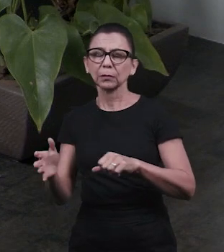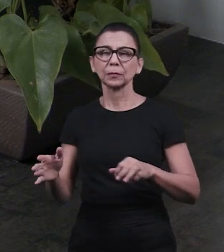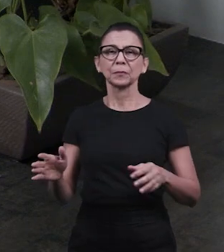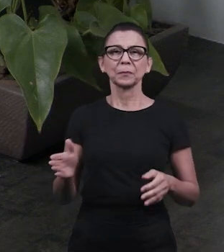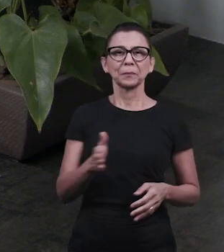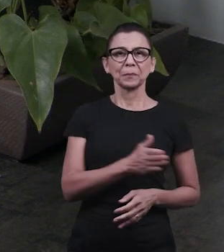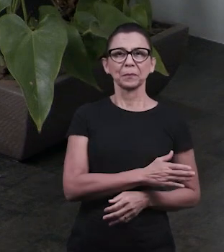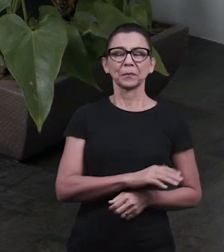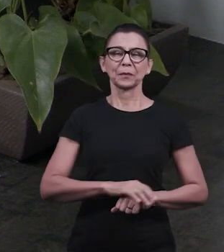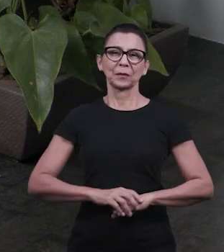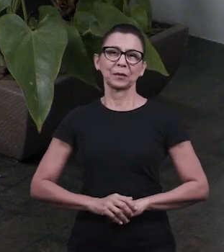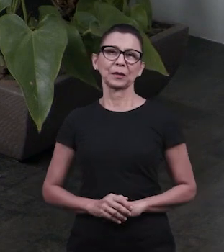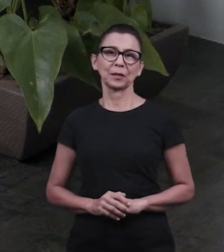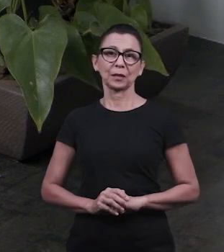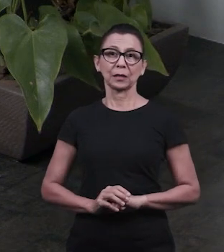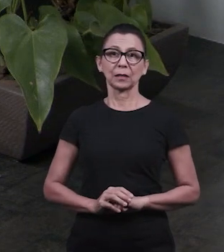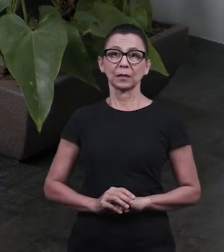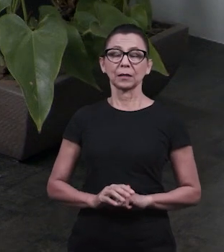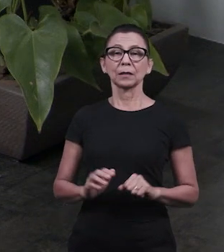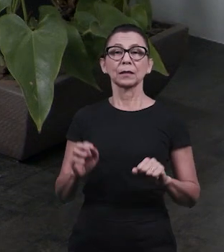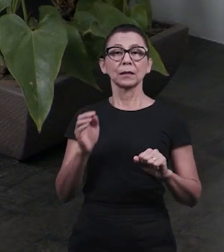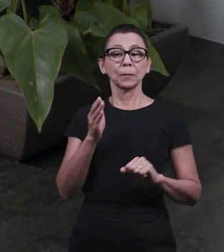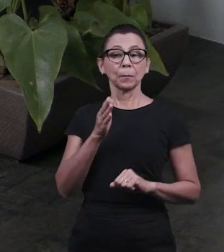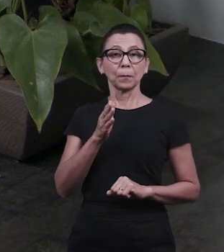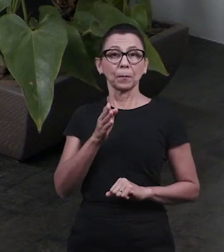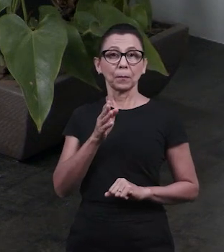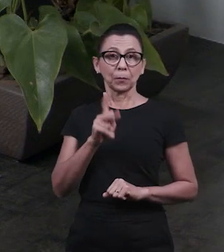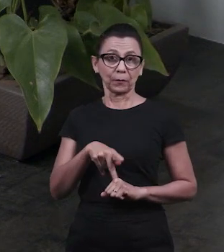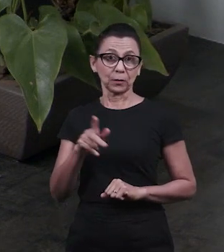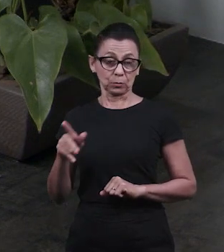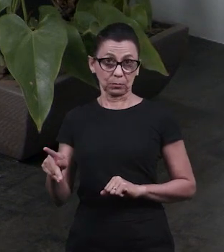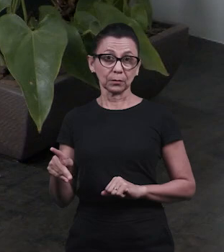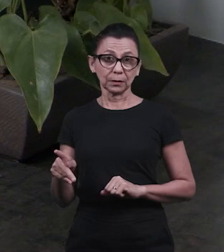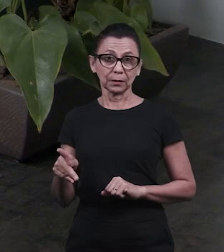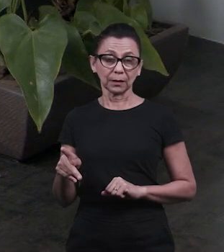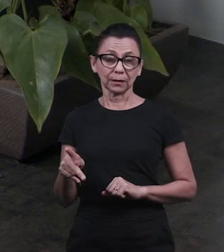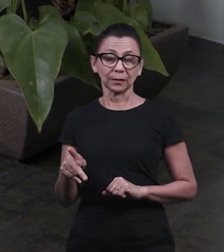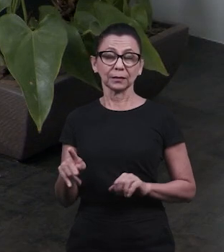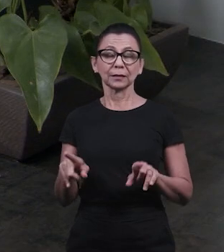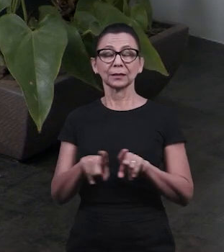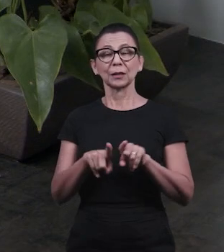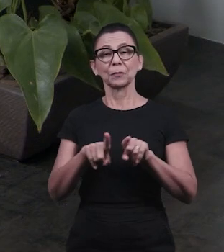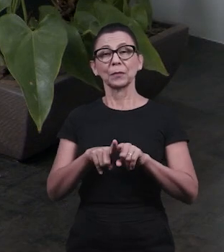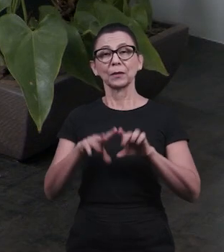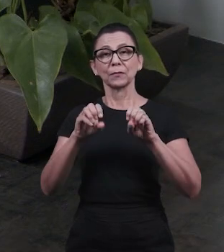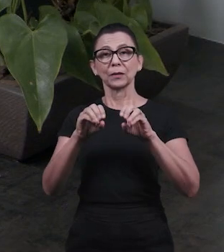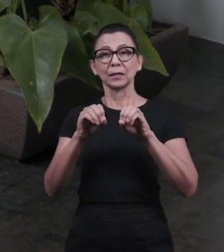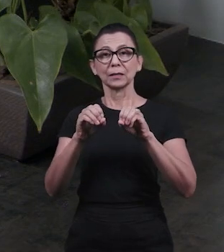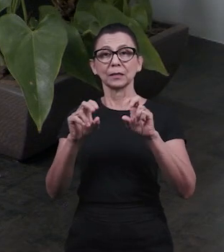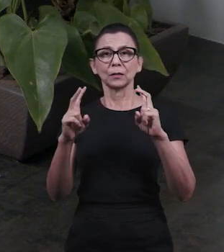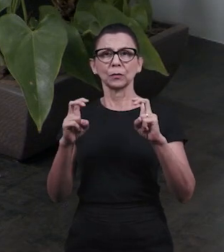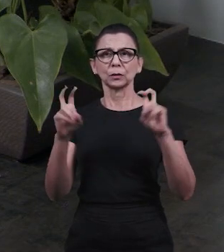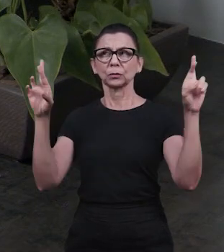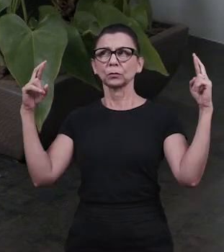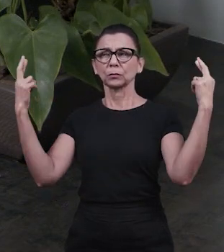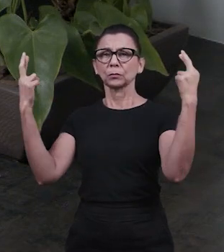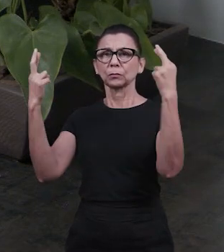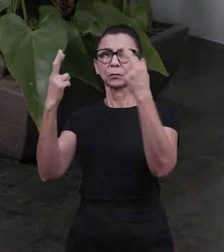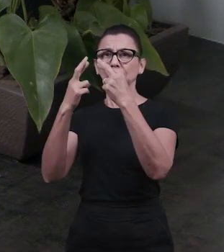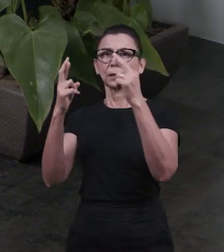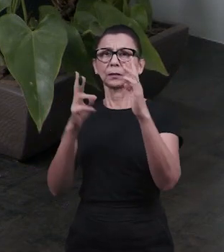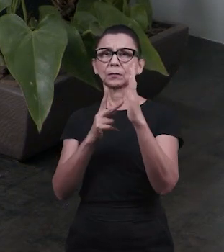на клавишах. А на уроке для детей и подростков сестра Мария Талма поговорит о